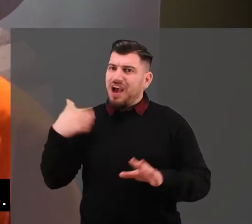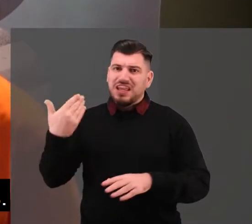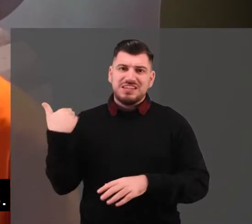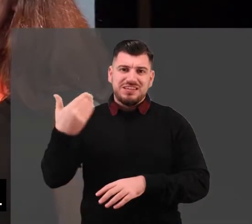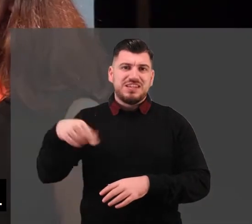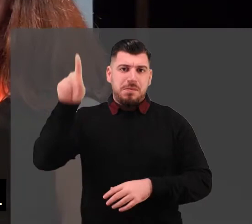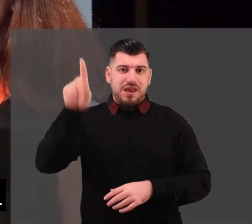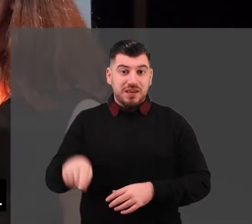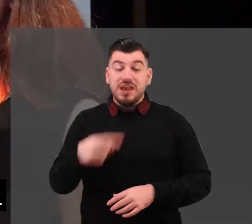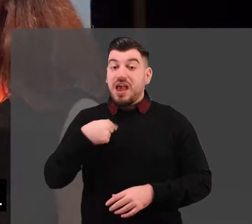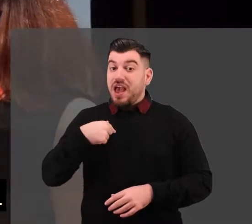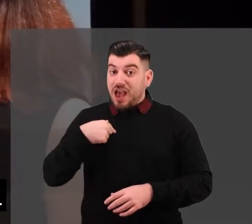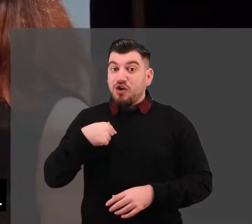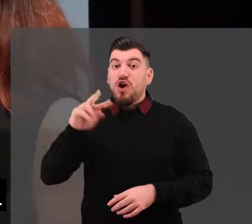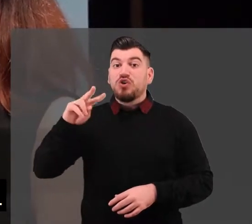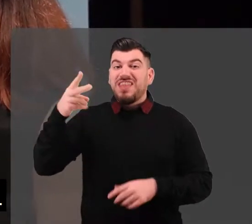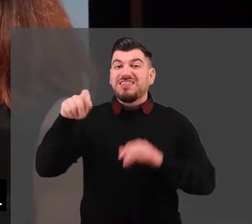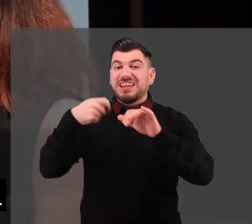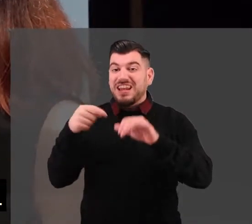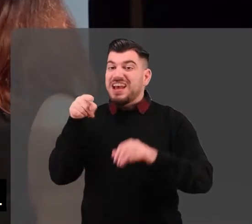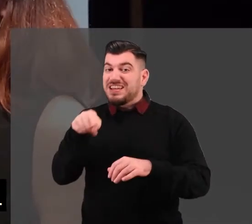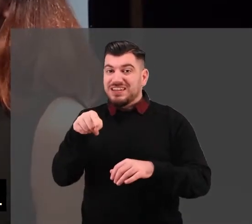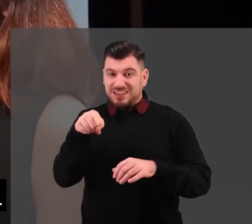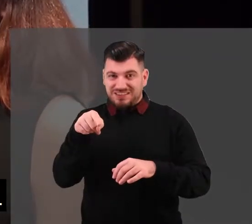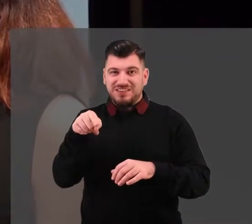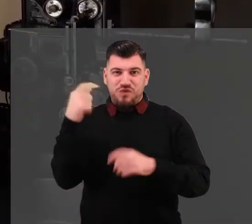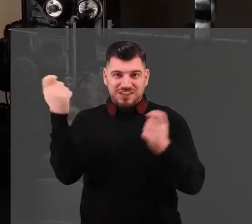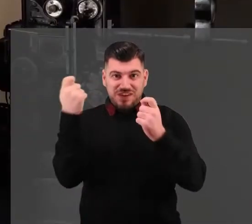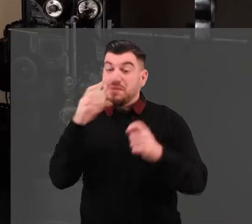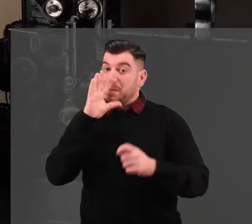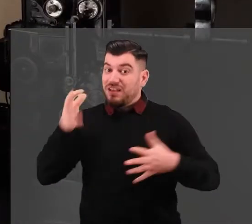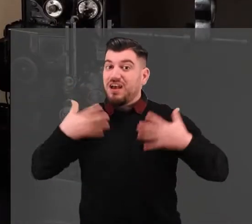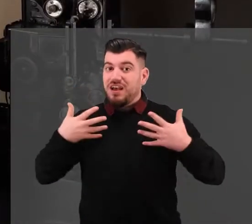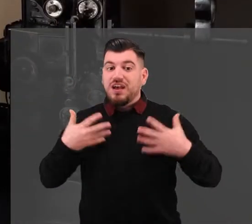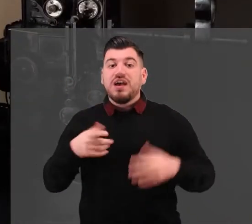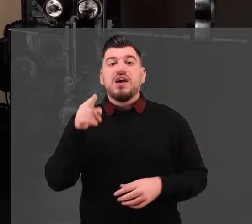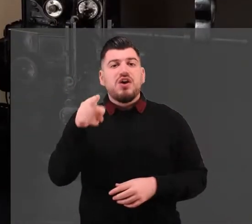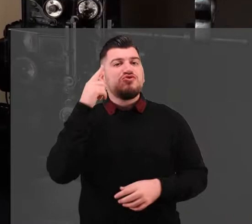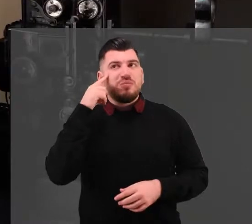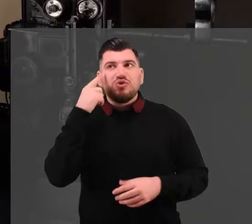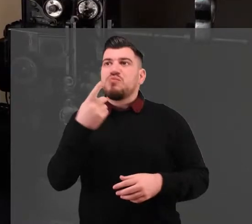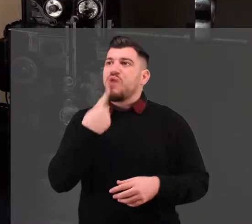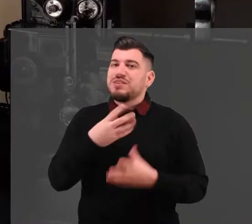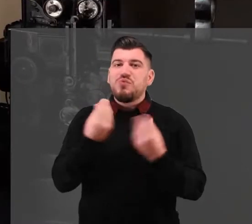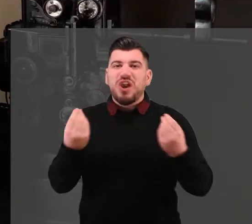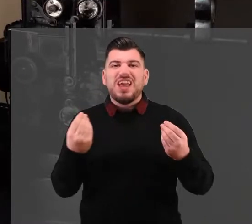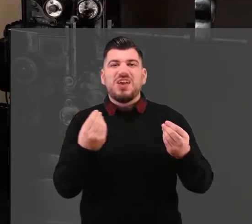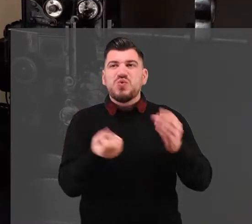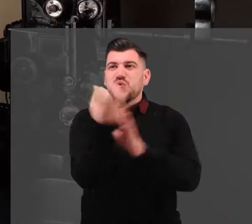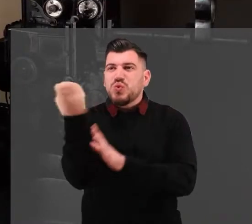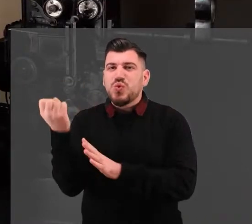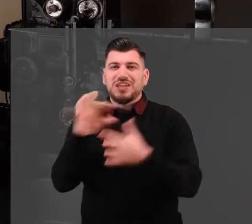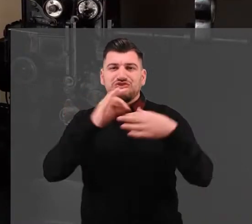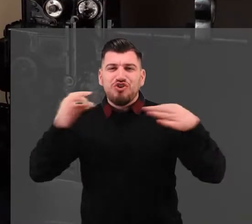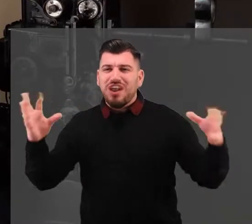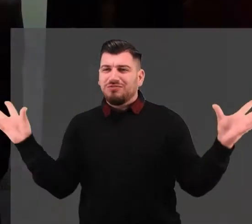all these days. My second festival for the film, and I'm very excited. I really feel about that common culture, common history,